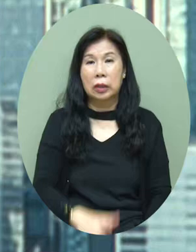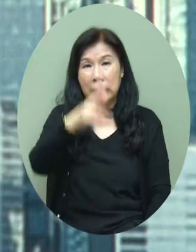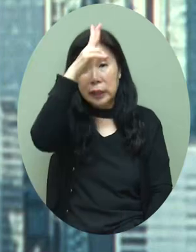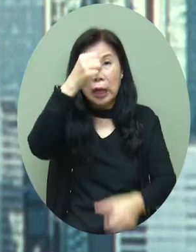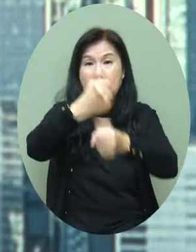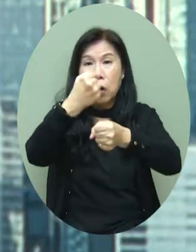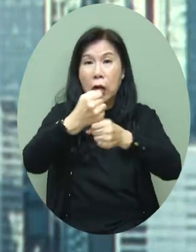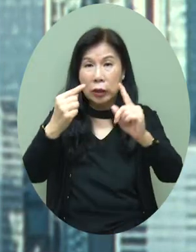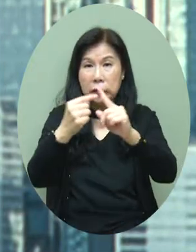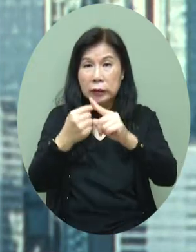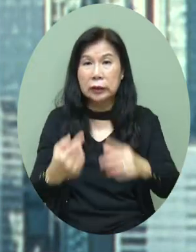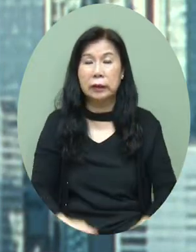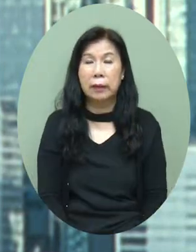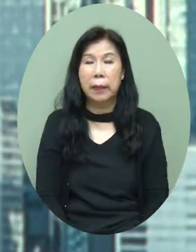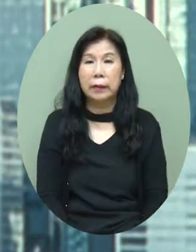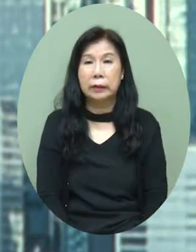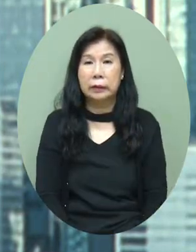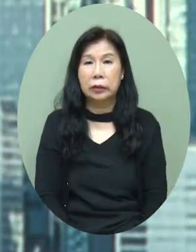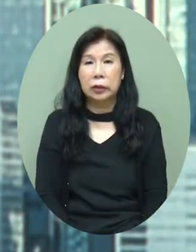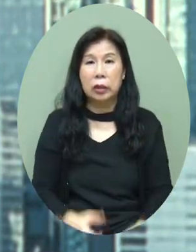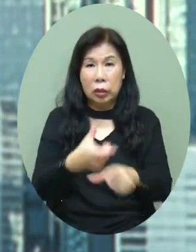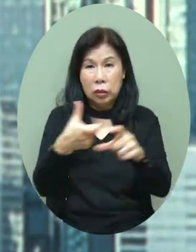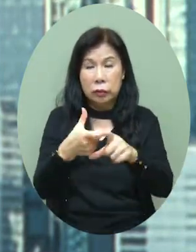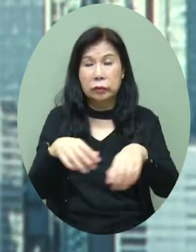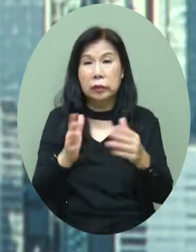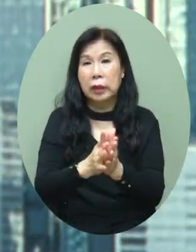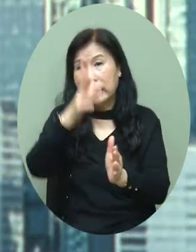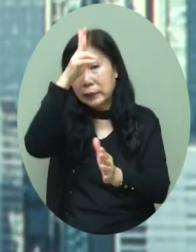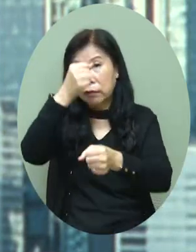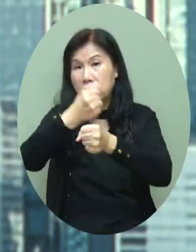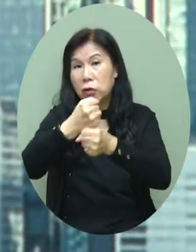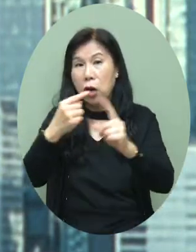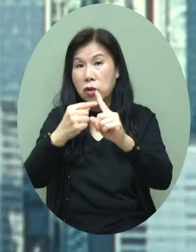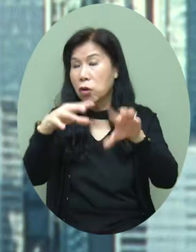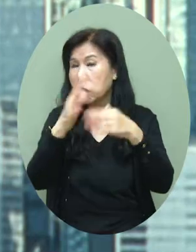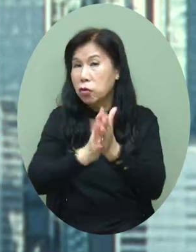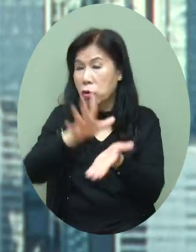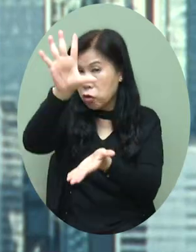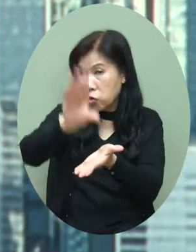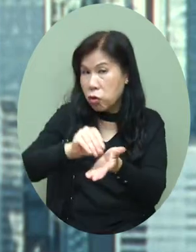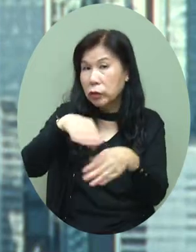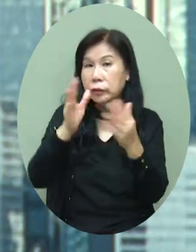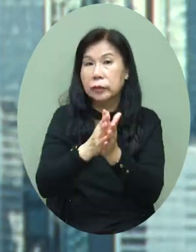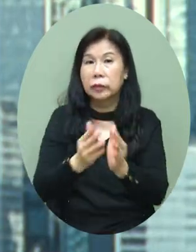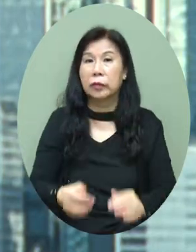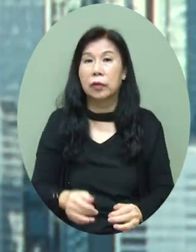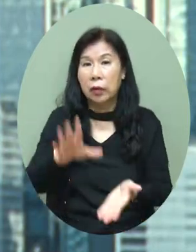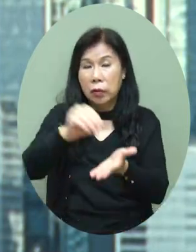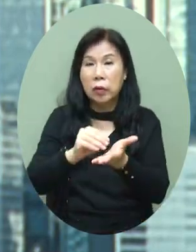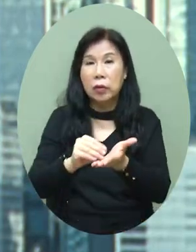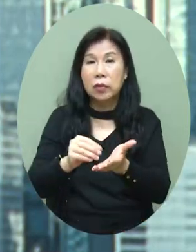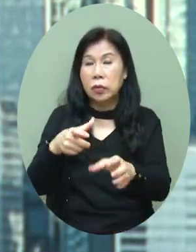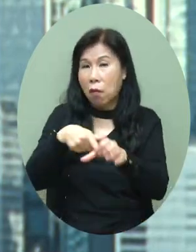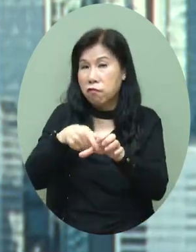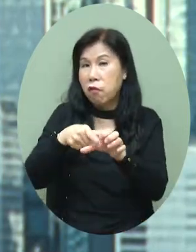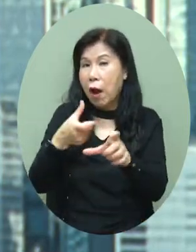員嘅薪酬或者公務員嘅整體嘅整個佢嘅回報啦，